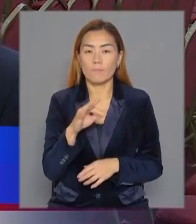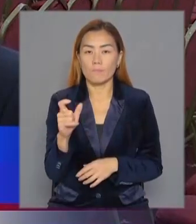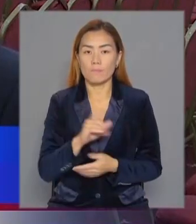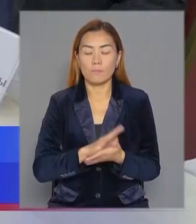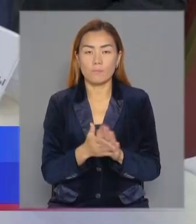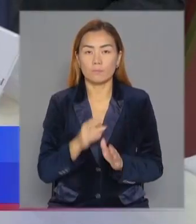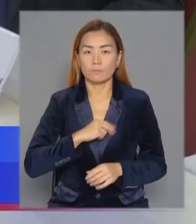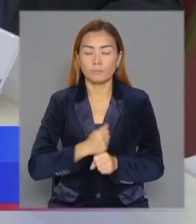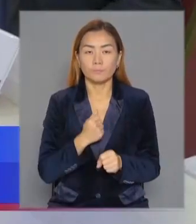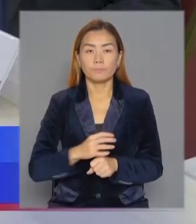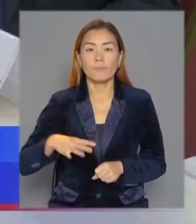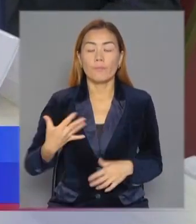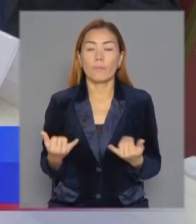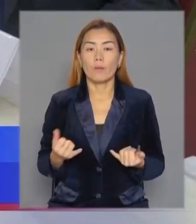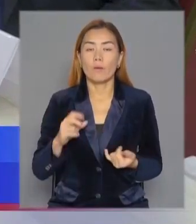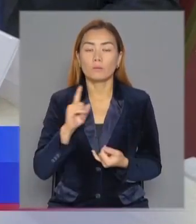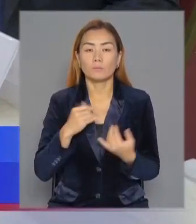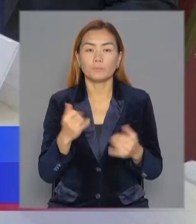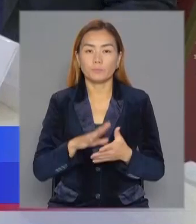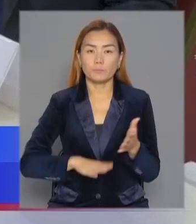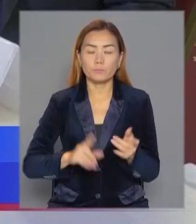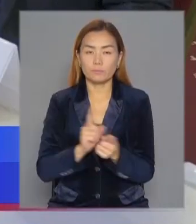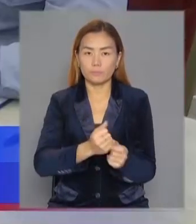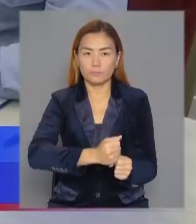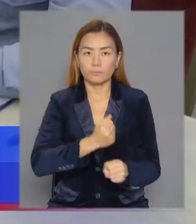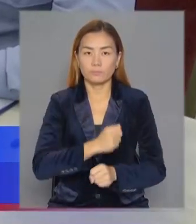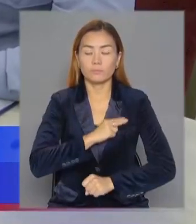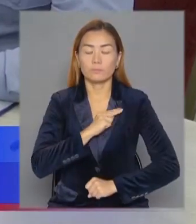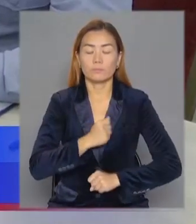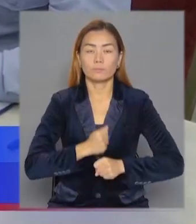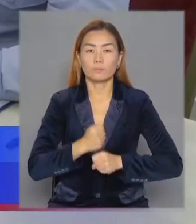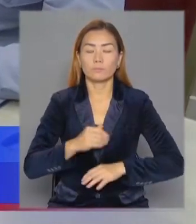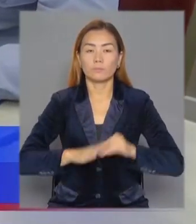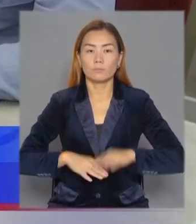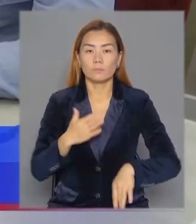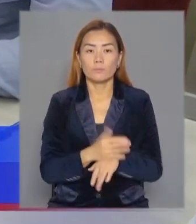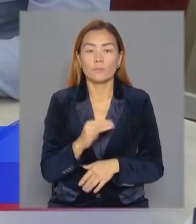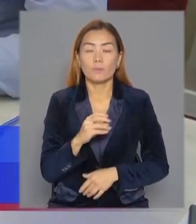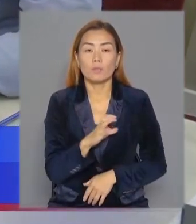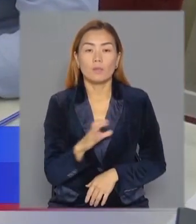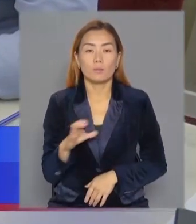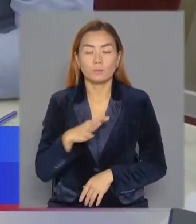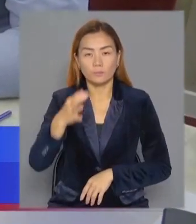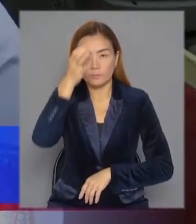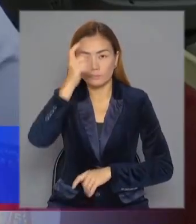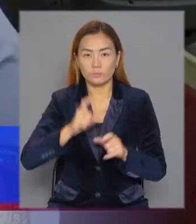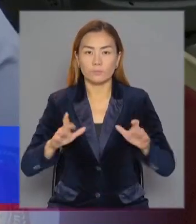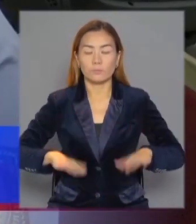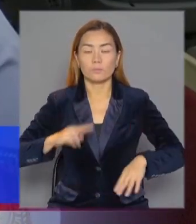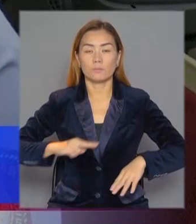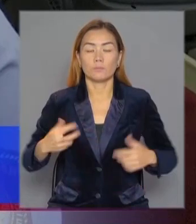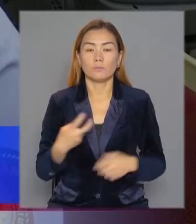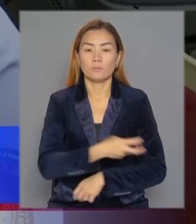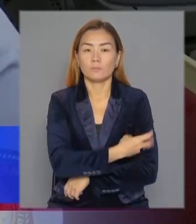мероприятия на прошедшем сегодня мероприятии собрались сотрудники правоохранительных органов дчс отделов образования работники